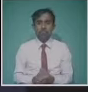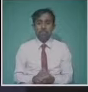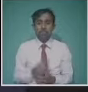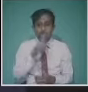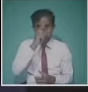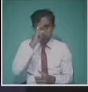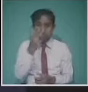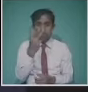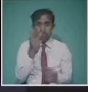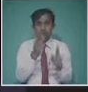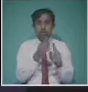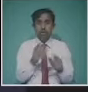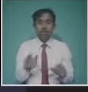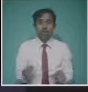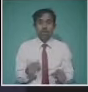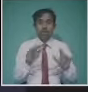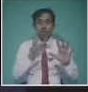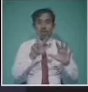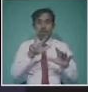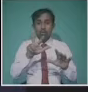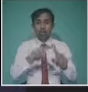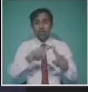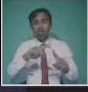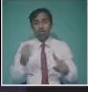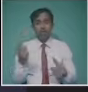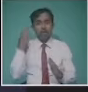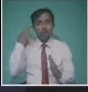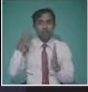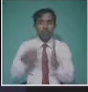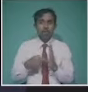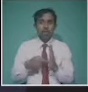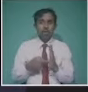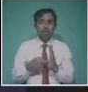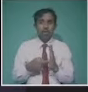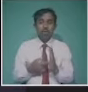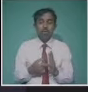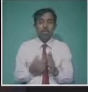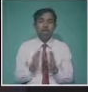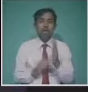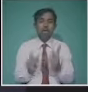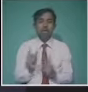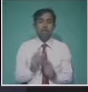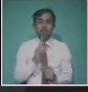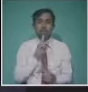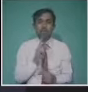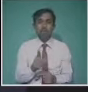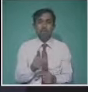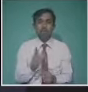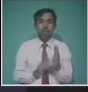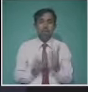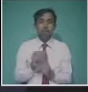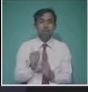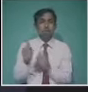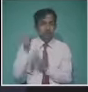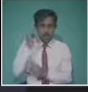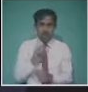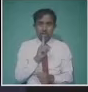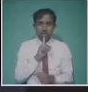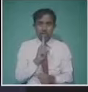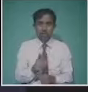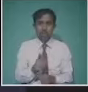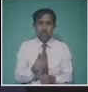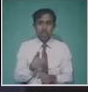මාස 3ක් ඇතුළත දින 98ක් ඇතුළත ඊළඟ විභාගයේ පෙනී සිටින්න කියලා ඉවරලා ඇමතුමා නියෝග කරනවා. ඇමතුමා එදා පාර්ලිමේන්තුවේදී කිව්වා මේ